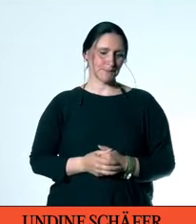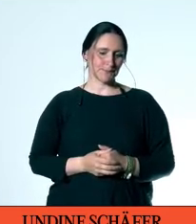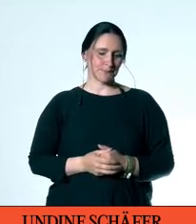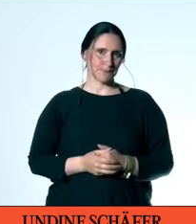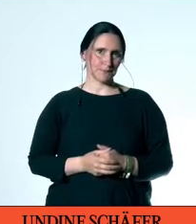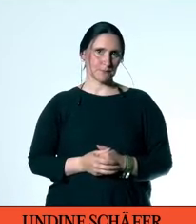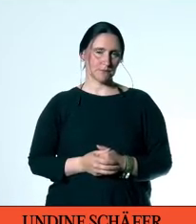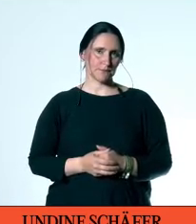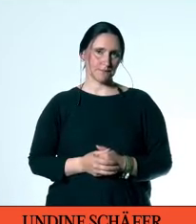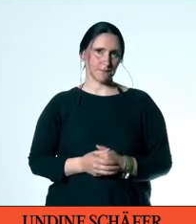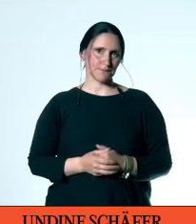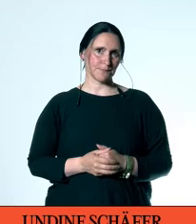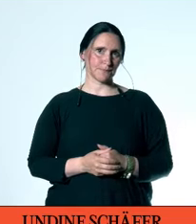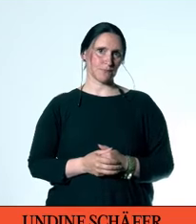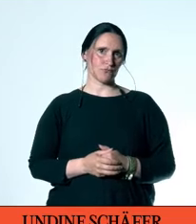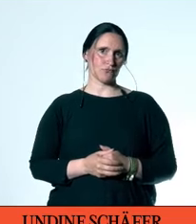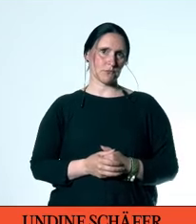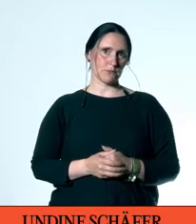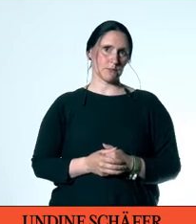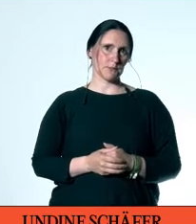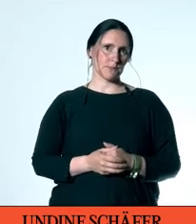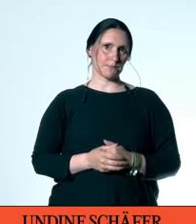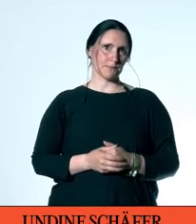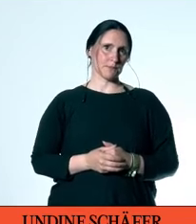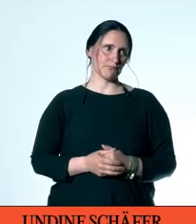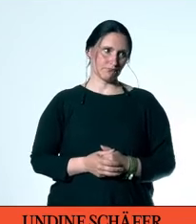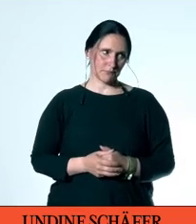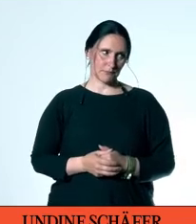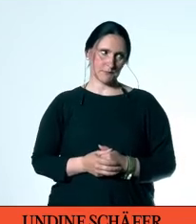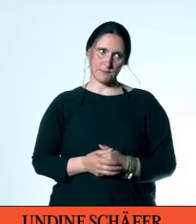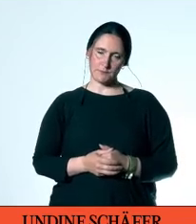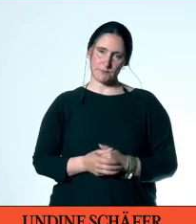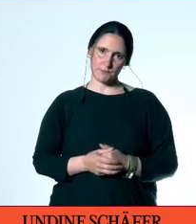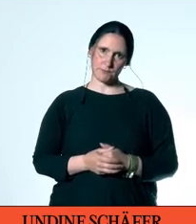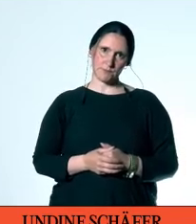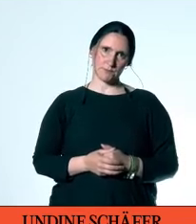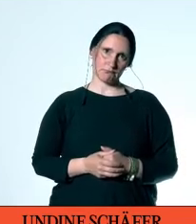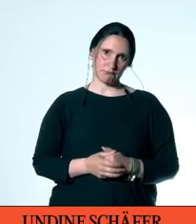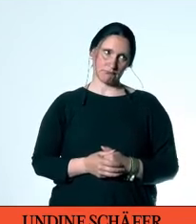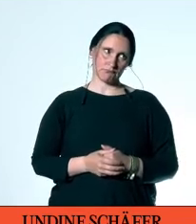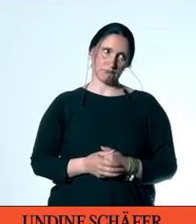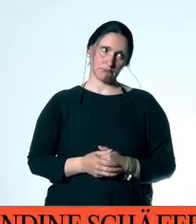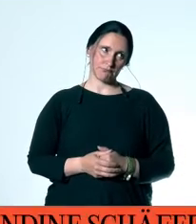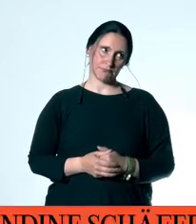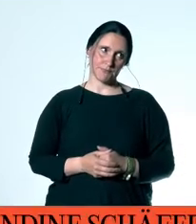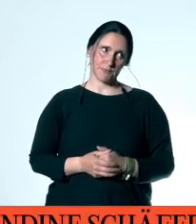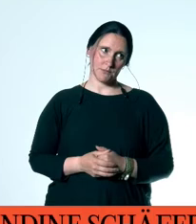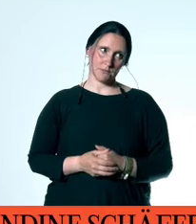Wie entscheidet ihr bei Fundación Marea in der Gruppe über Kreativprojekte?